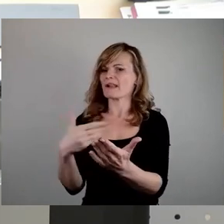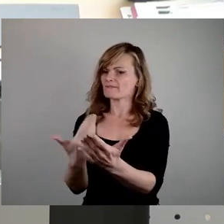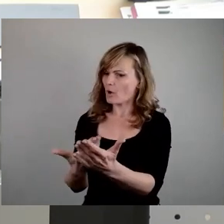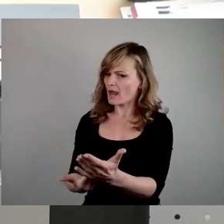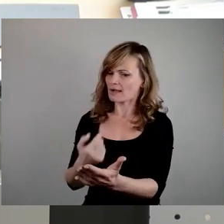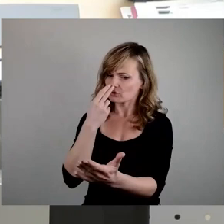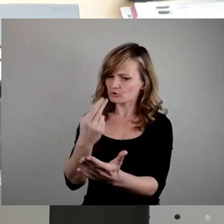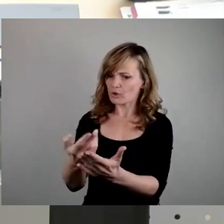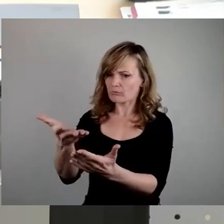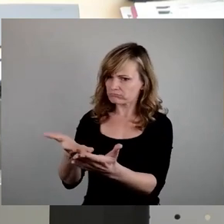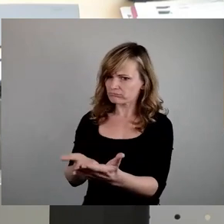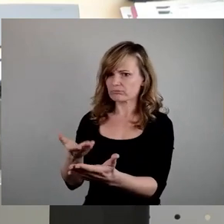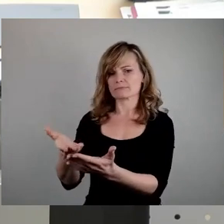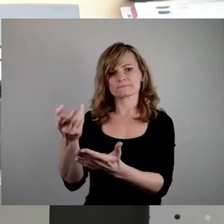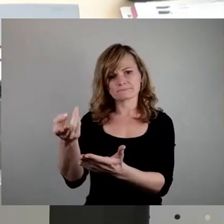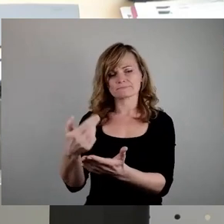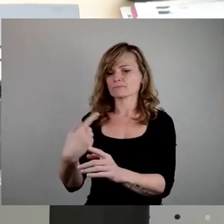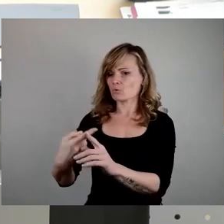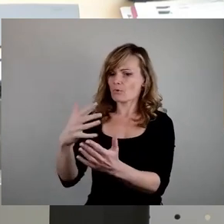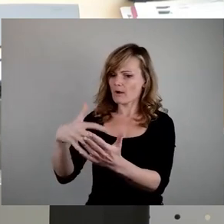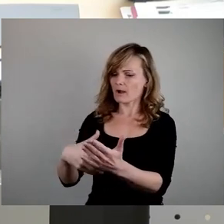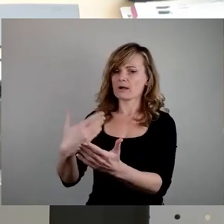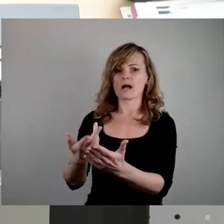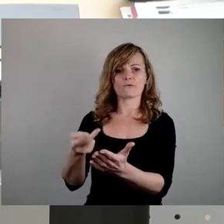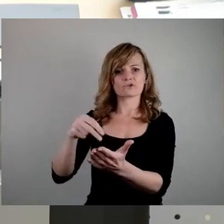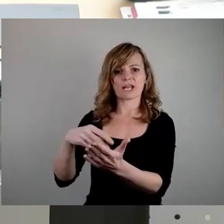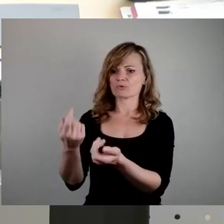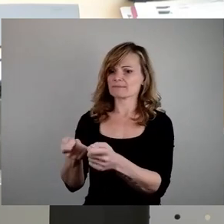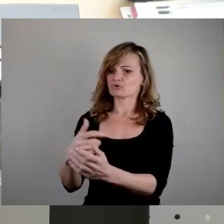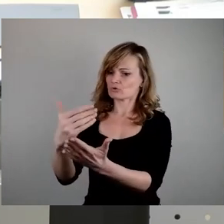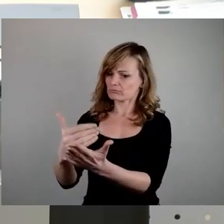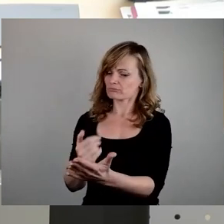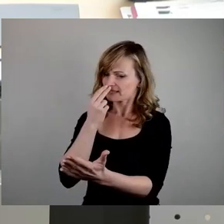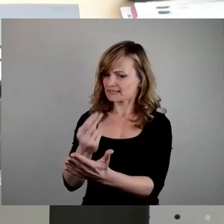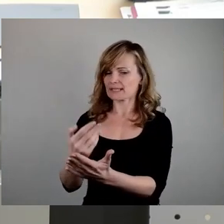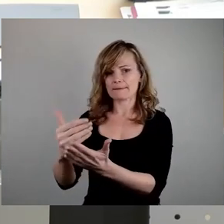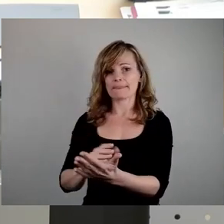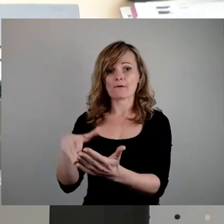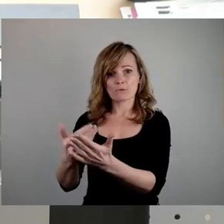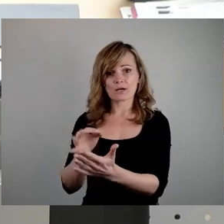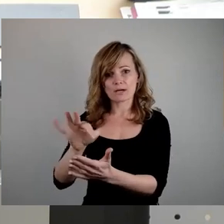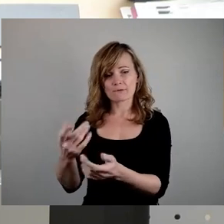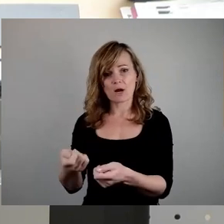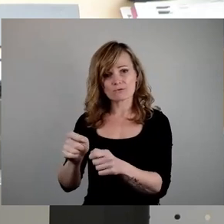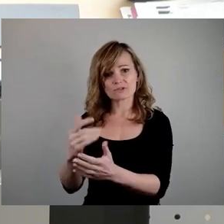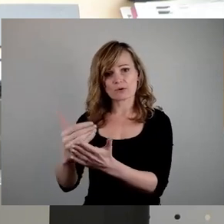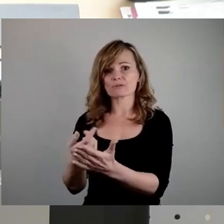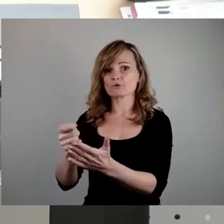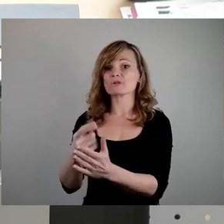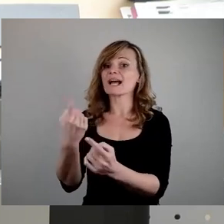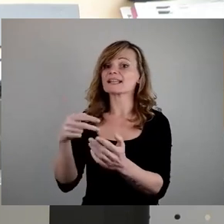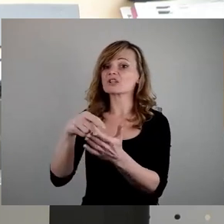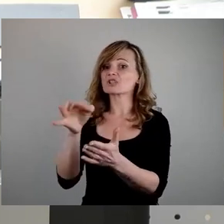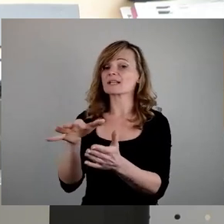sich die Vorlagennummer Aufstellungsbeschluss an. Und dann werden Sie sehen, diese Vorlage zum Aufstellungsbeschluss für den anderen Standort, die